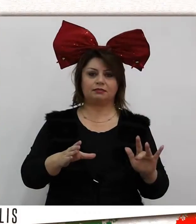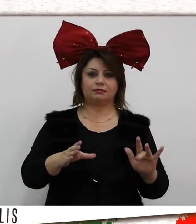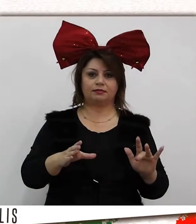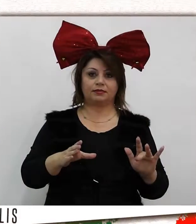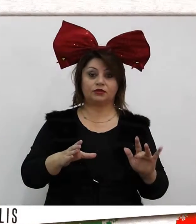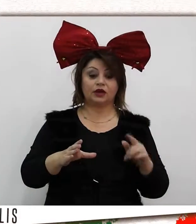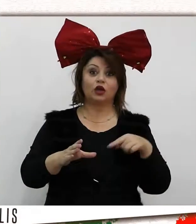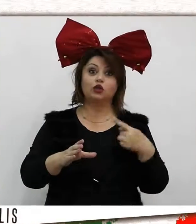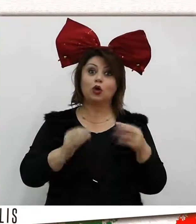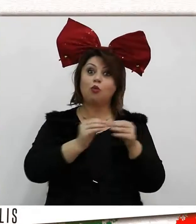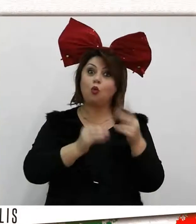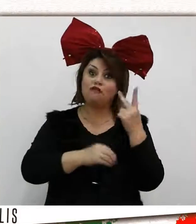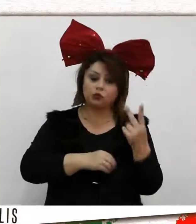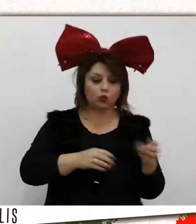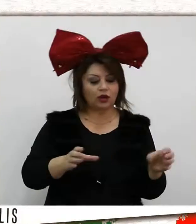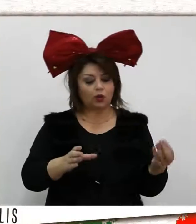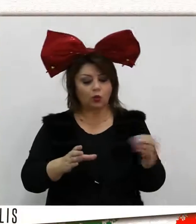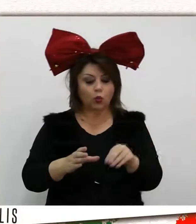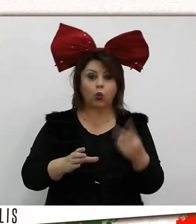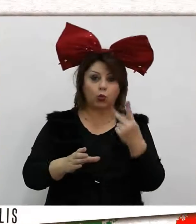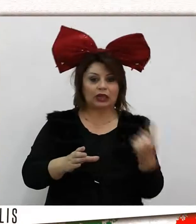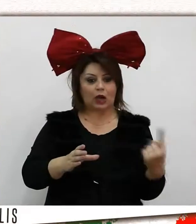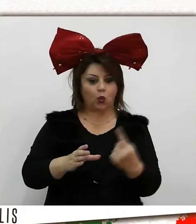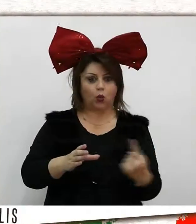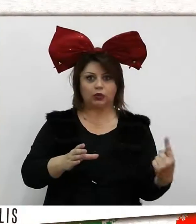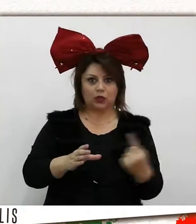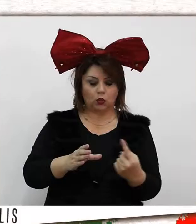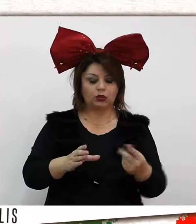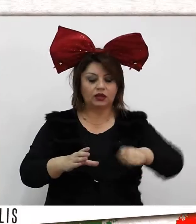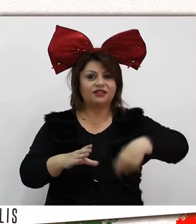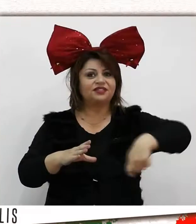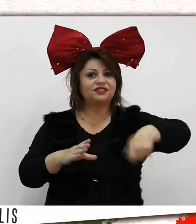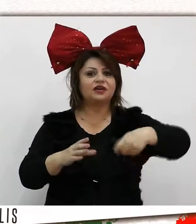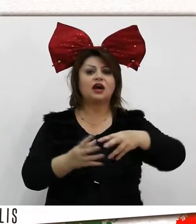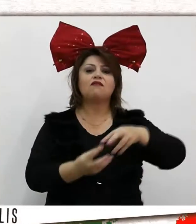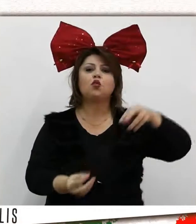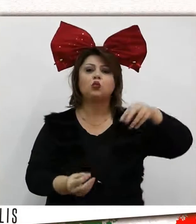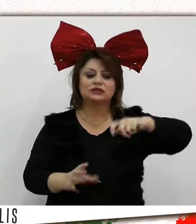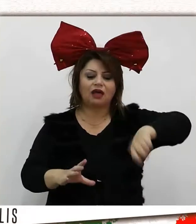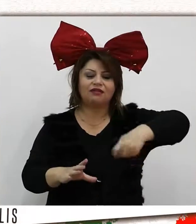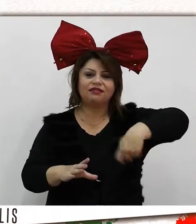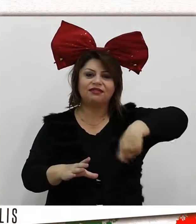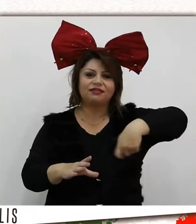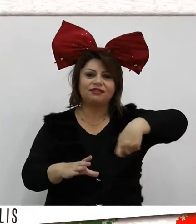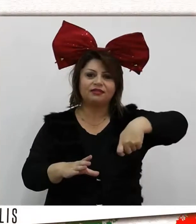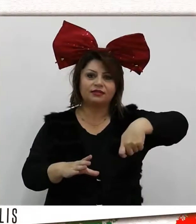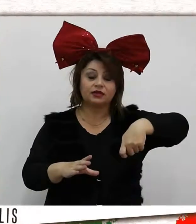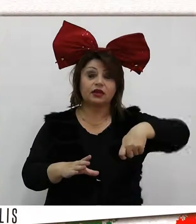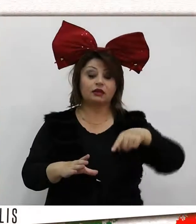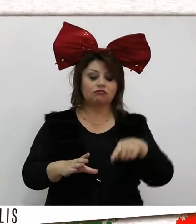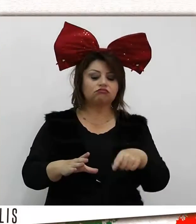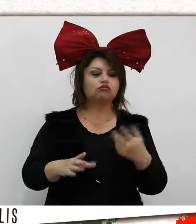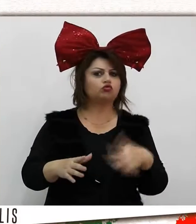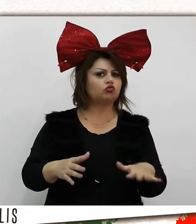Quindi unite le due uova, una alla volta, girando energicamente con una frusta. A questo punto